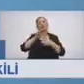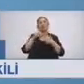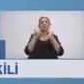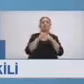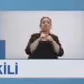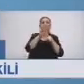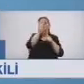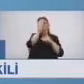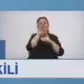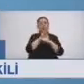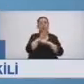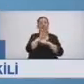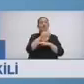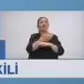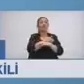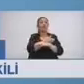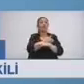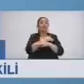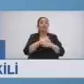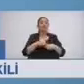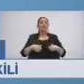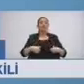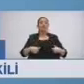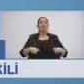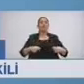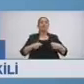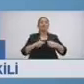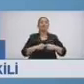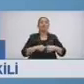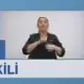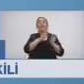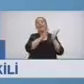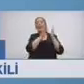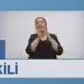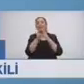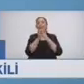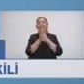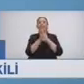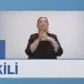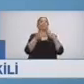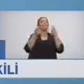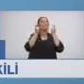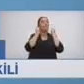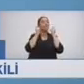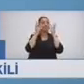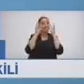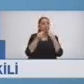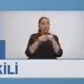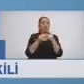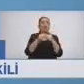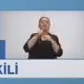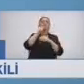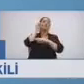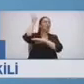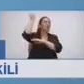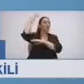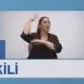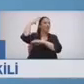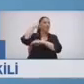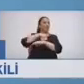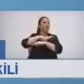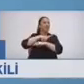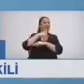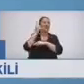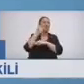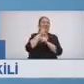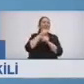yaşayan vatandaşlarımızın gelip duşu olan, sosyal tesisleri olan bir plajı